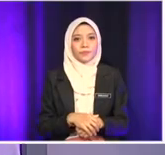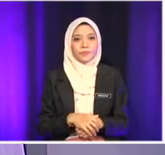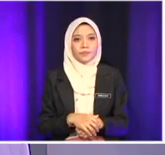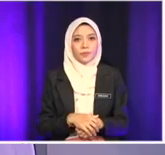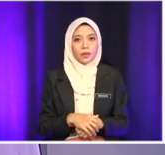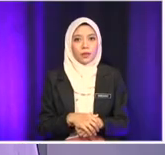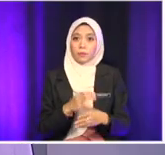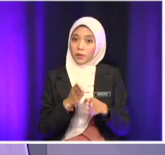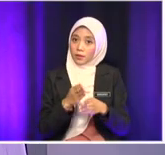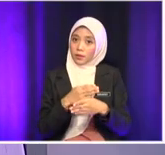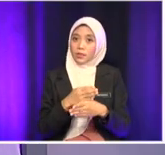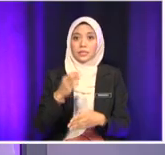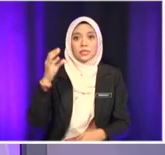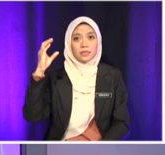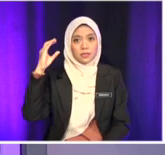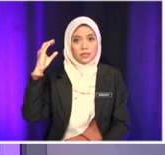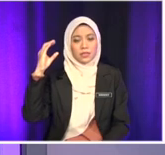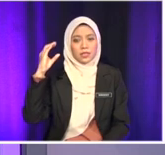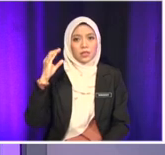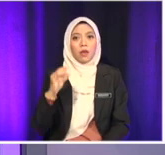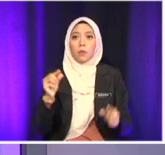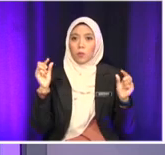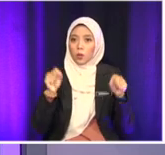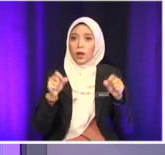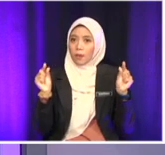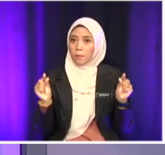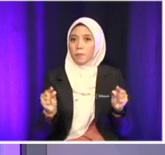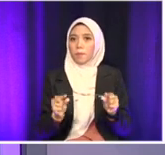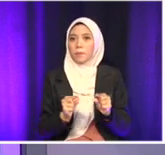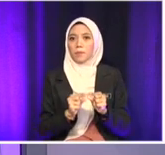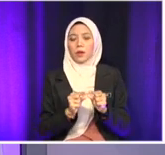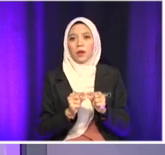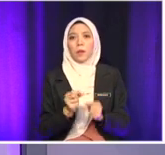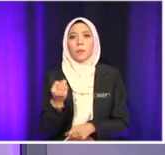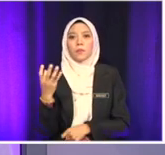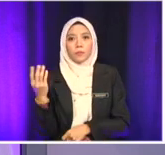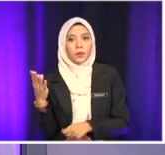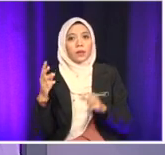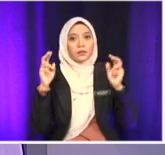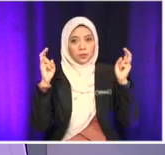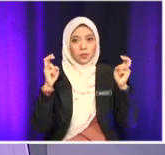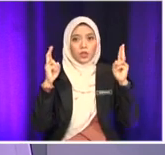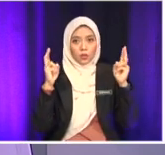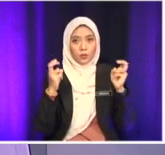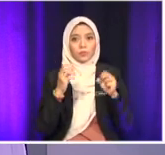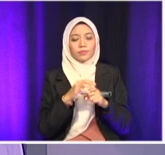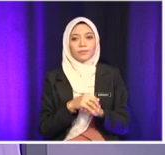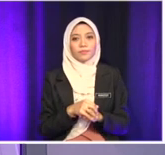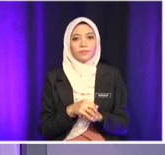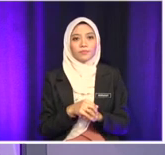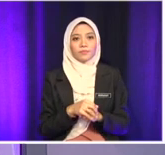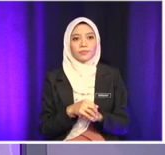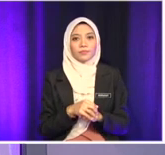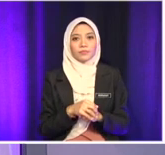adalah satu soal yang dibully gabung beberapa topik contoh tadi kita bincahan dalam bagian e dengan b apa yang